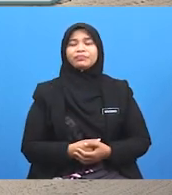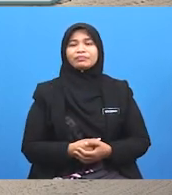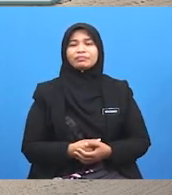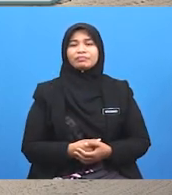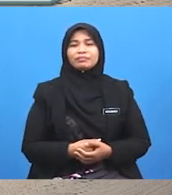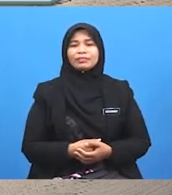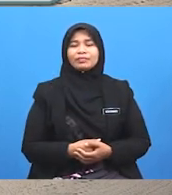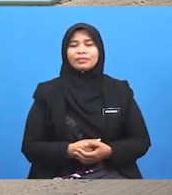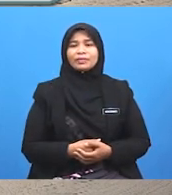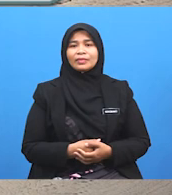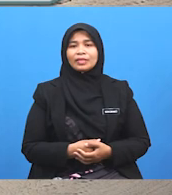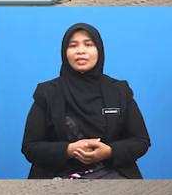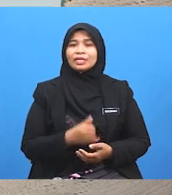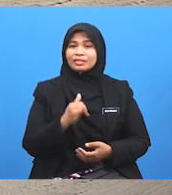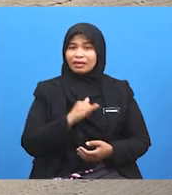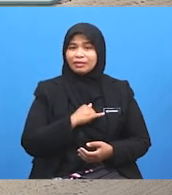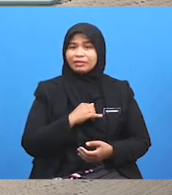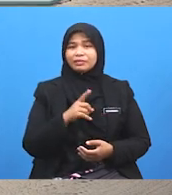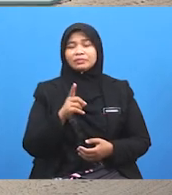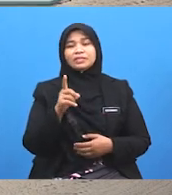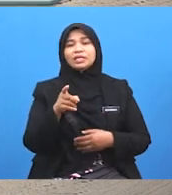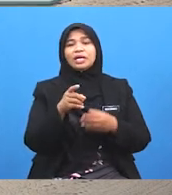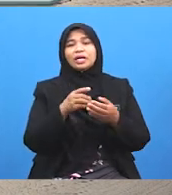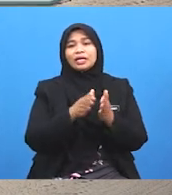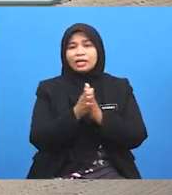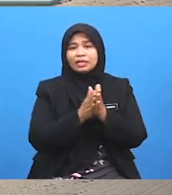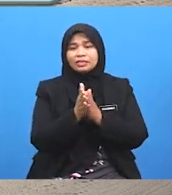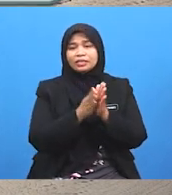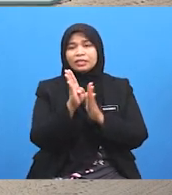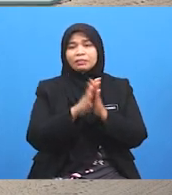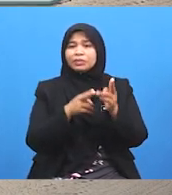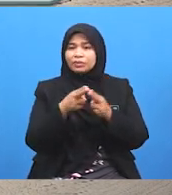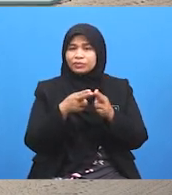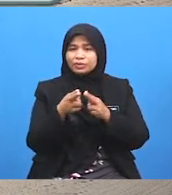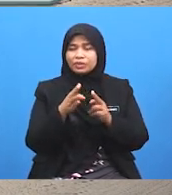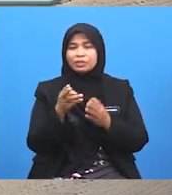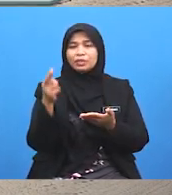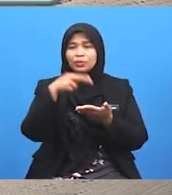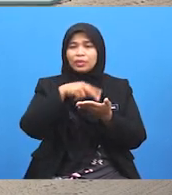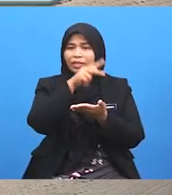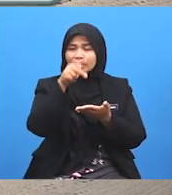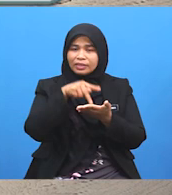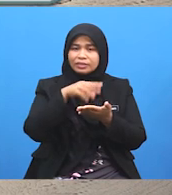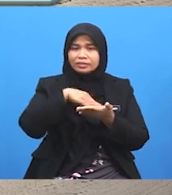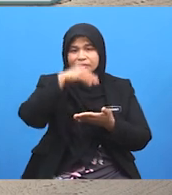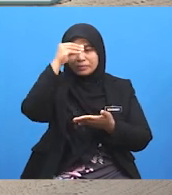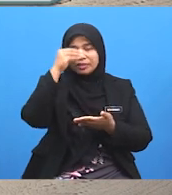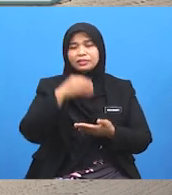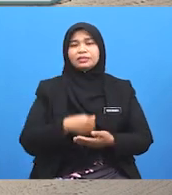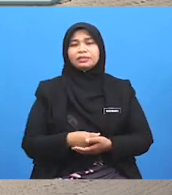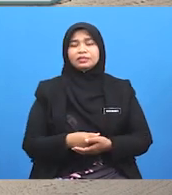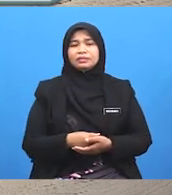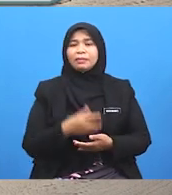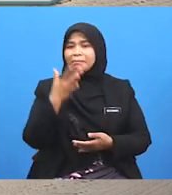Saya tahu, cikgu. Saya sepatutnya rajin berusaha mengulang kaji